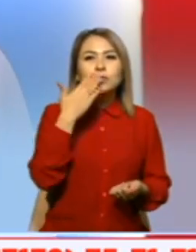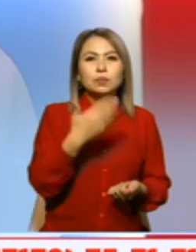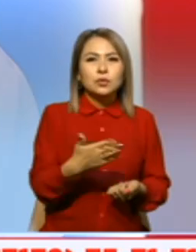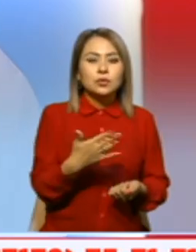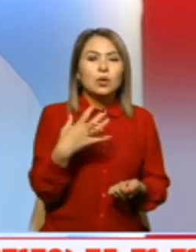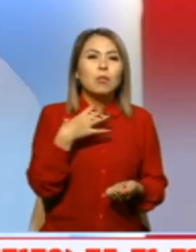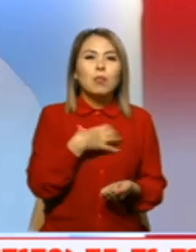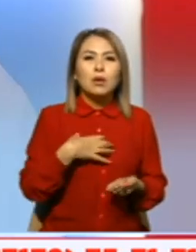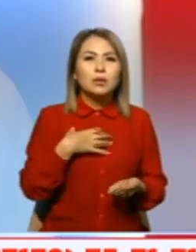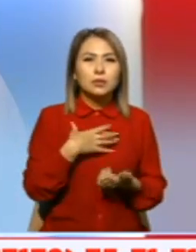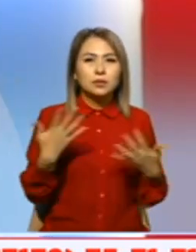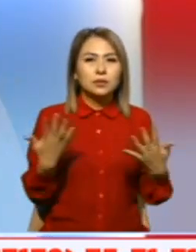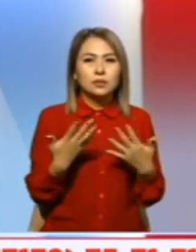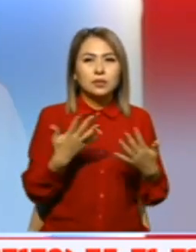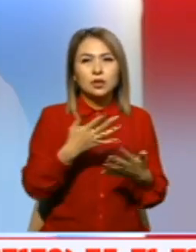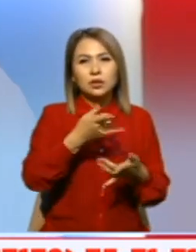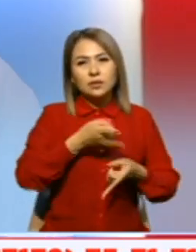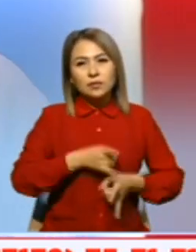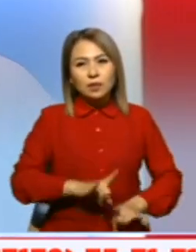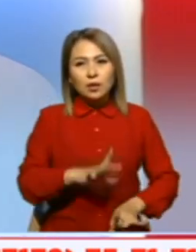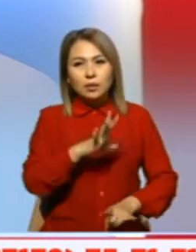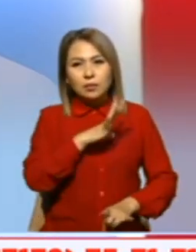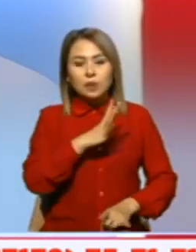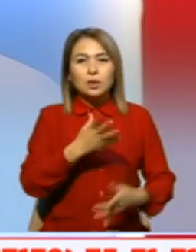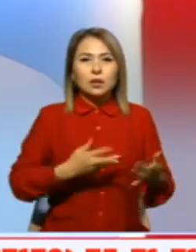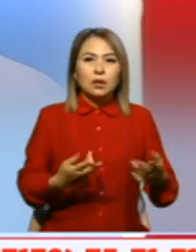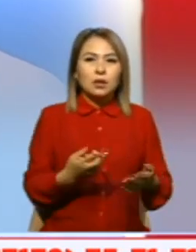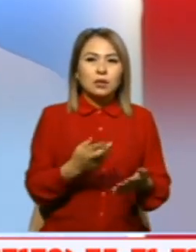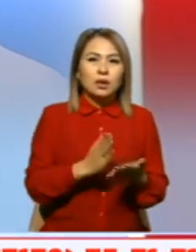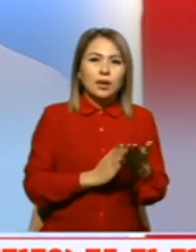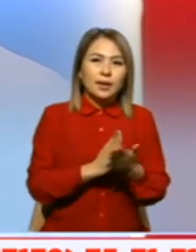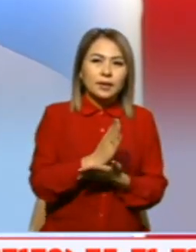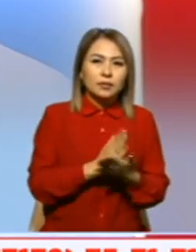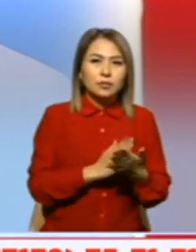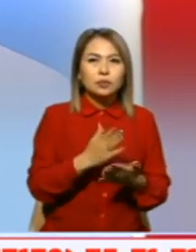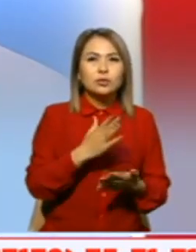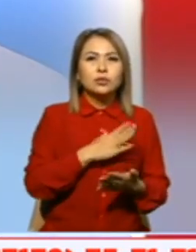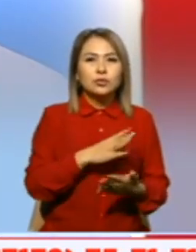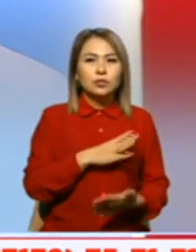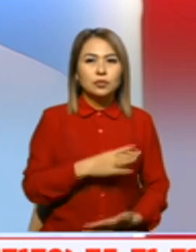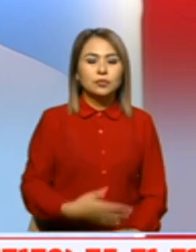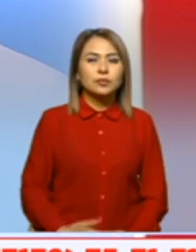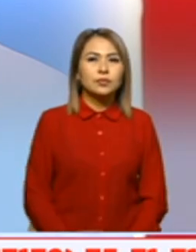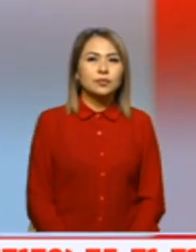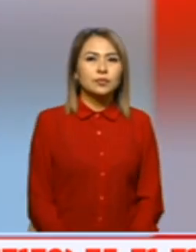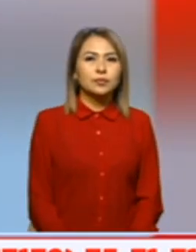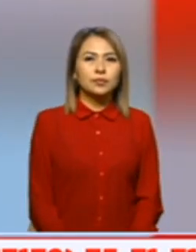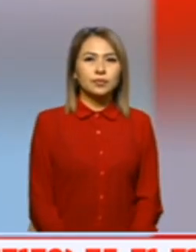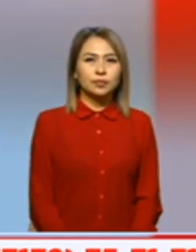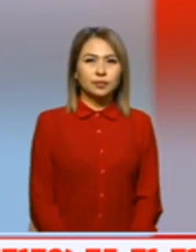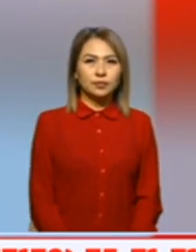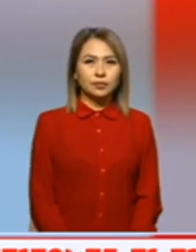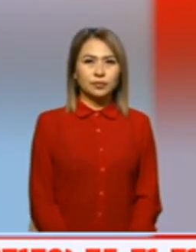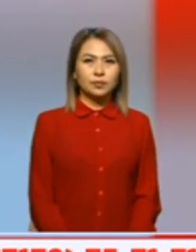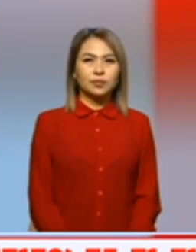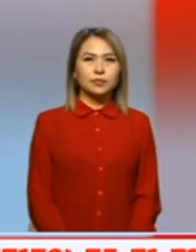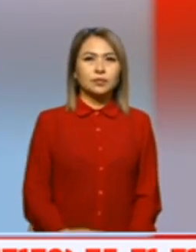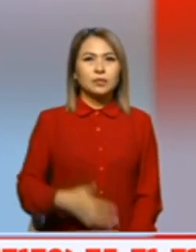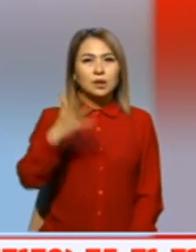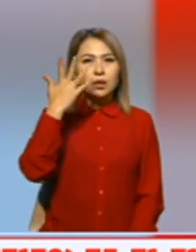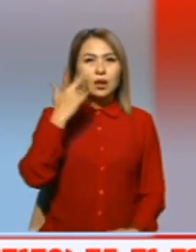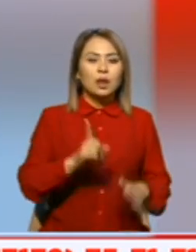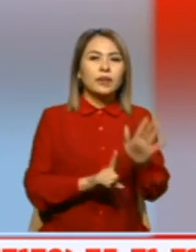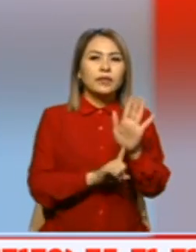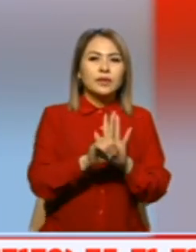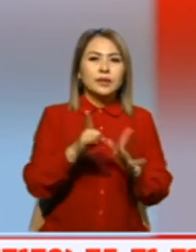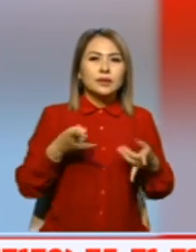Оның маңыздылығы неде? Өзіңіз босандыңыз ба, кесір тілігі ме деп бәрін сұрап жатасыздар, иә? Міндетті түрде балаға ең алғаш дүниеге келгеннен